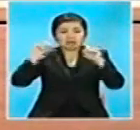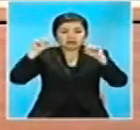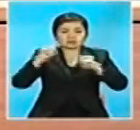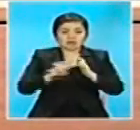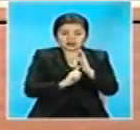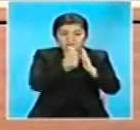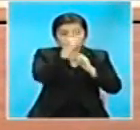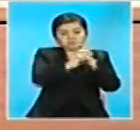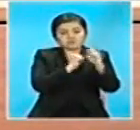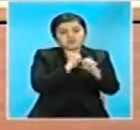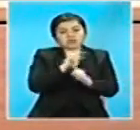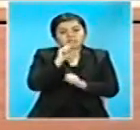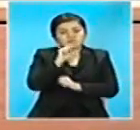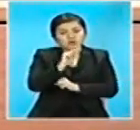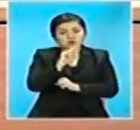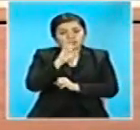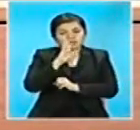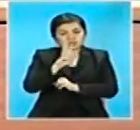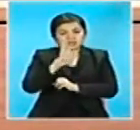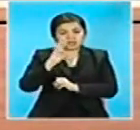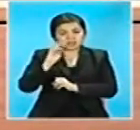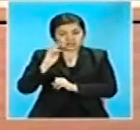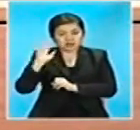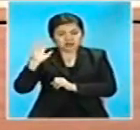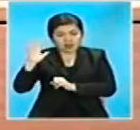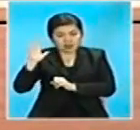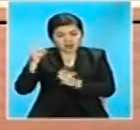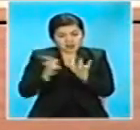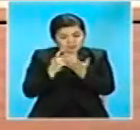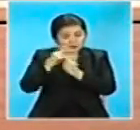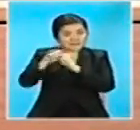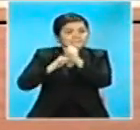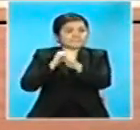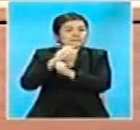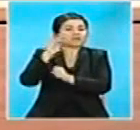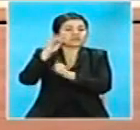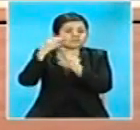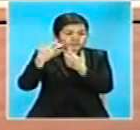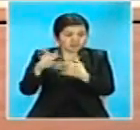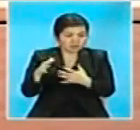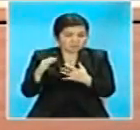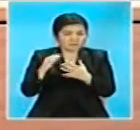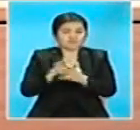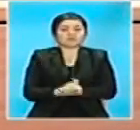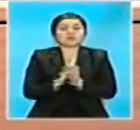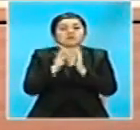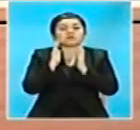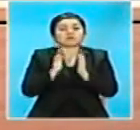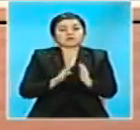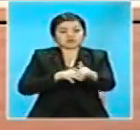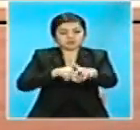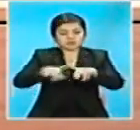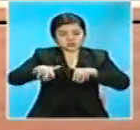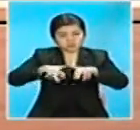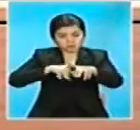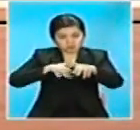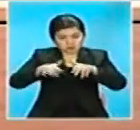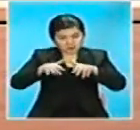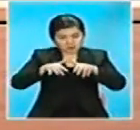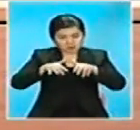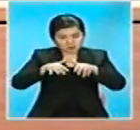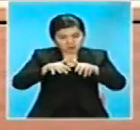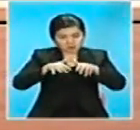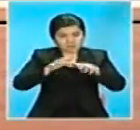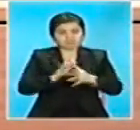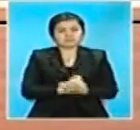พ.ศ. 2475นะครับก็เข้าปีที่80พี่น้องประชาชนหลายท่าน